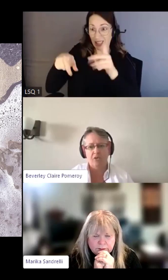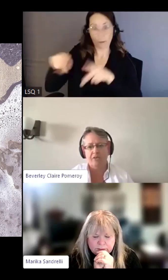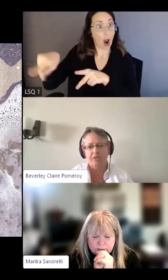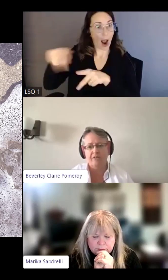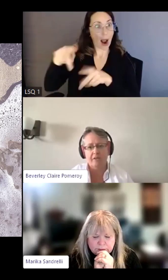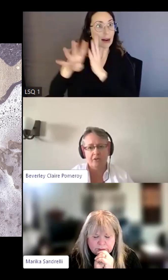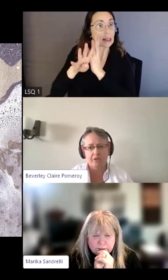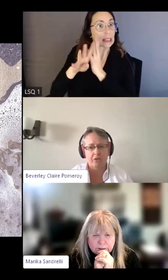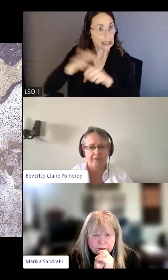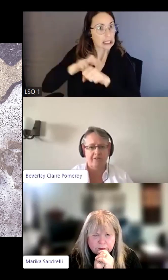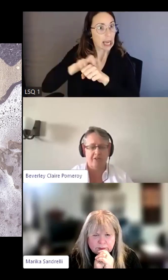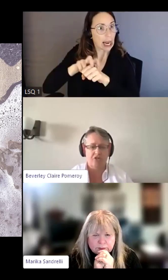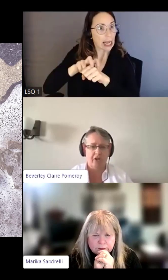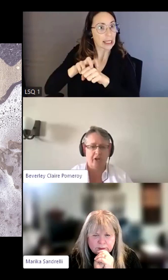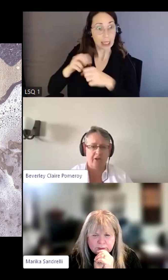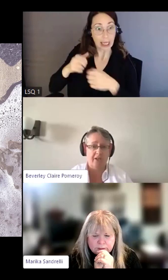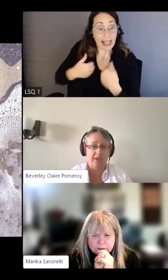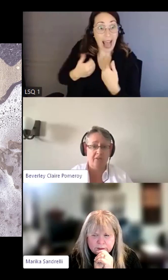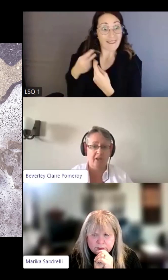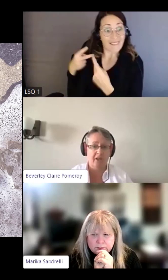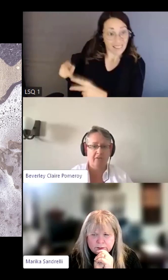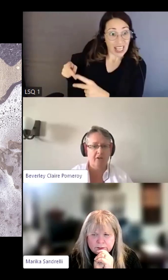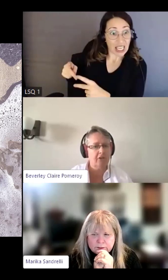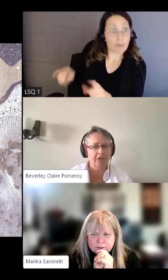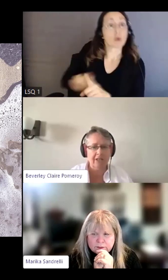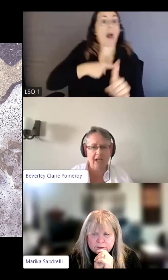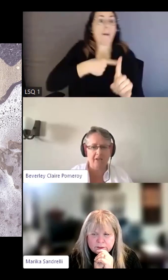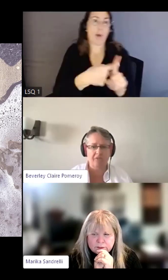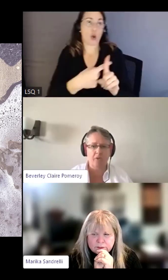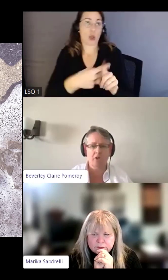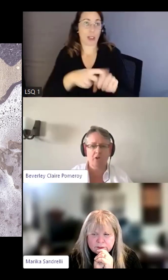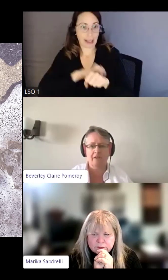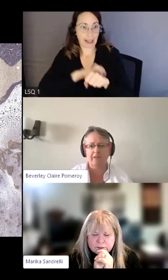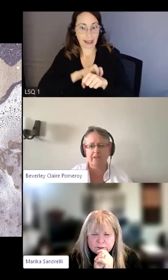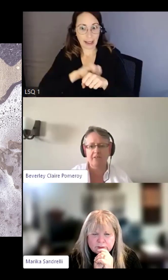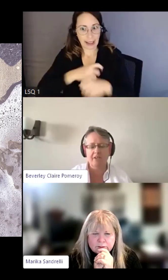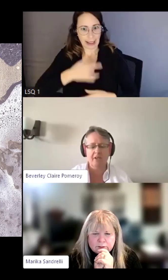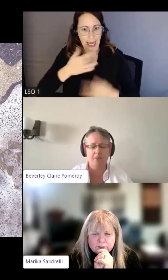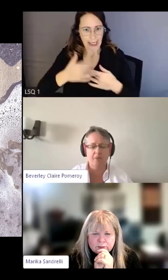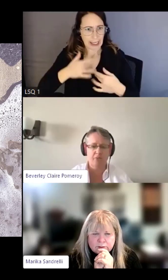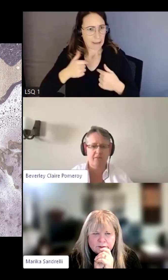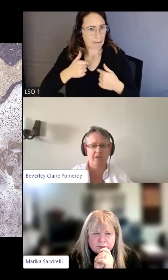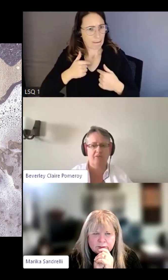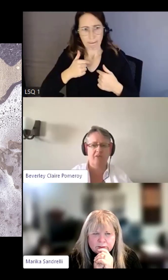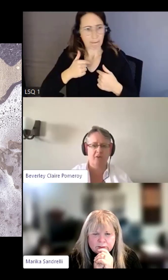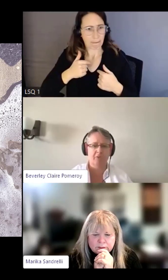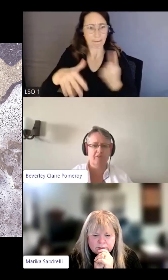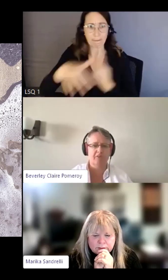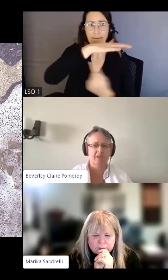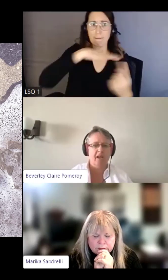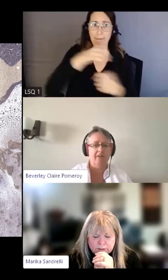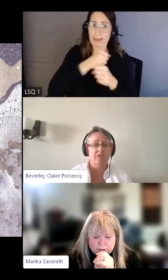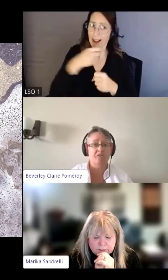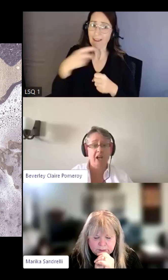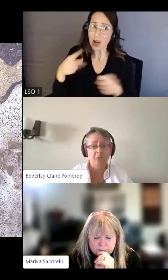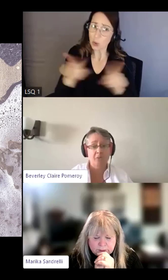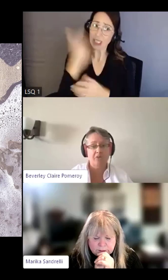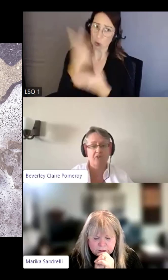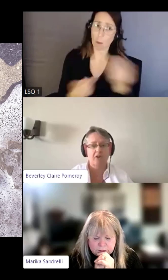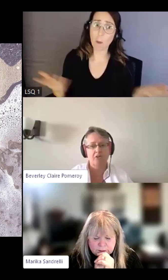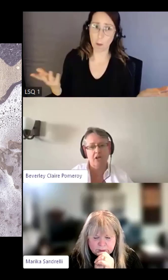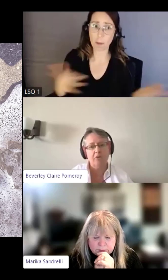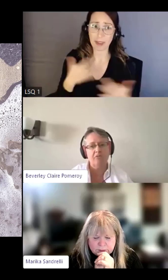stress qu'ils ressentent sur leur lieu de travail. Et ces environnements sont